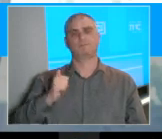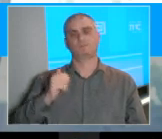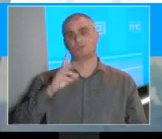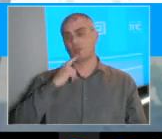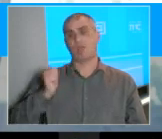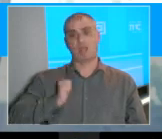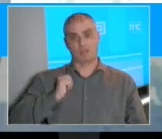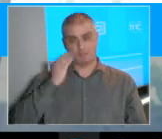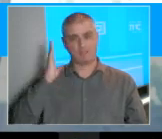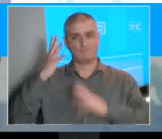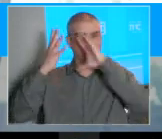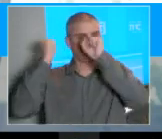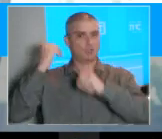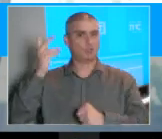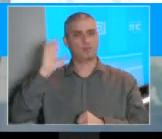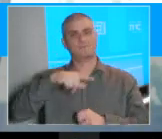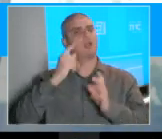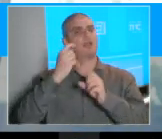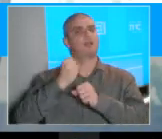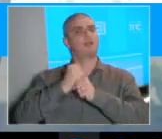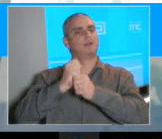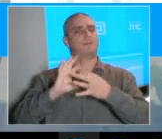העולם, וגם בעלי ברית אמריקאים.